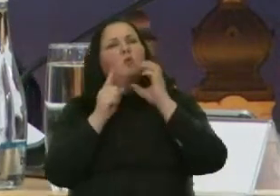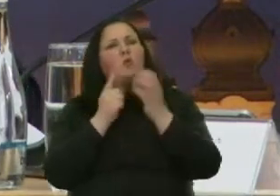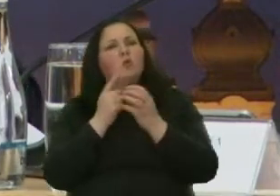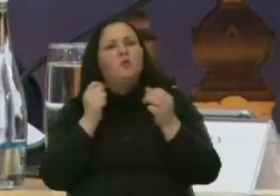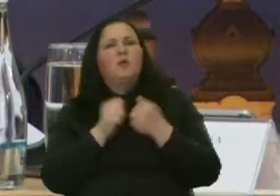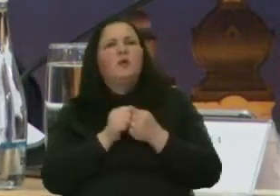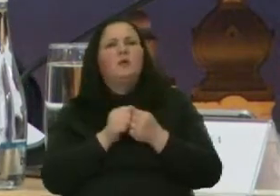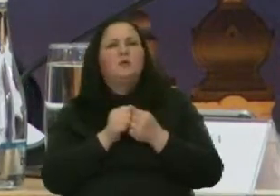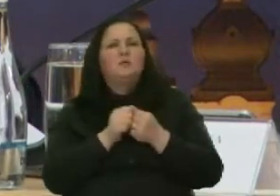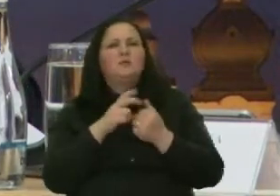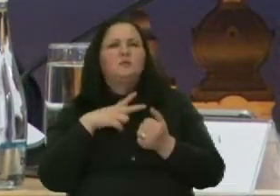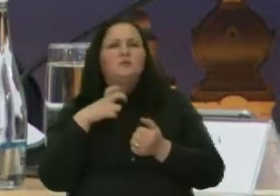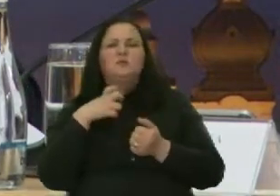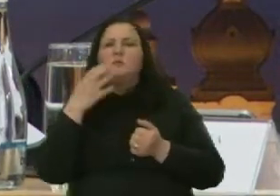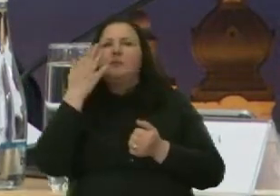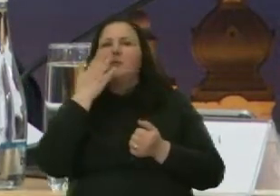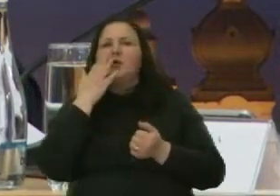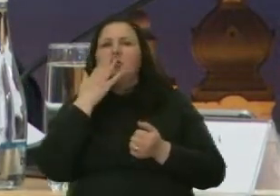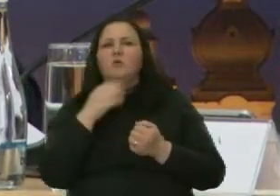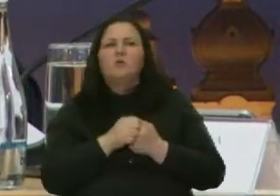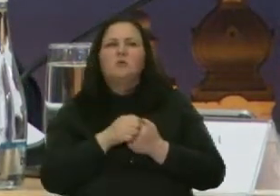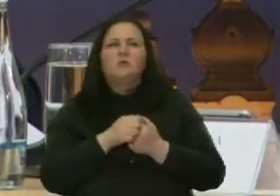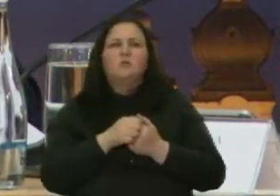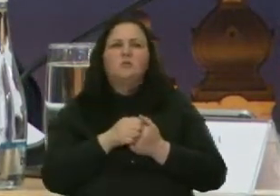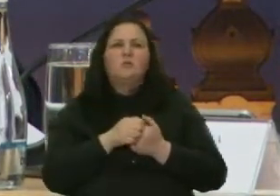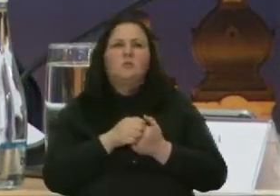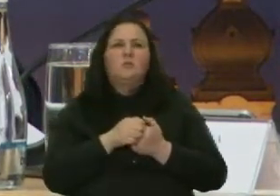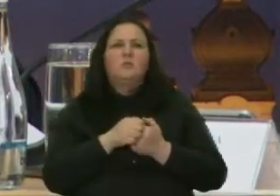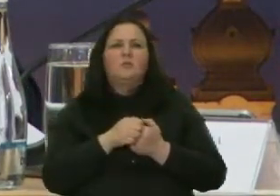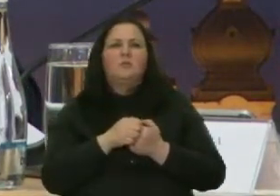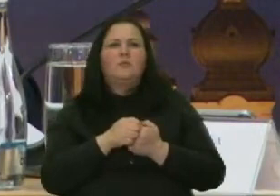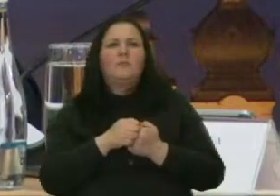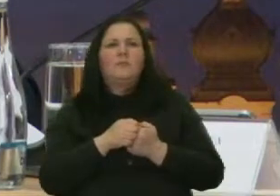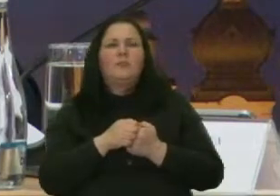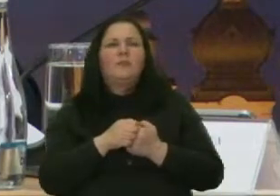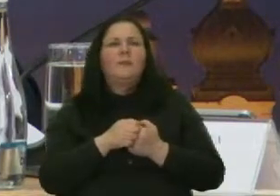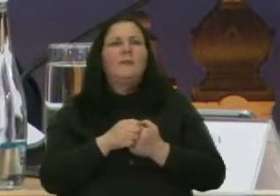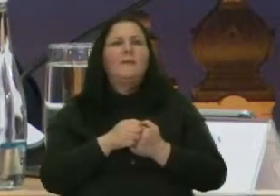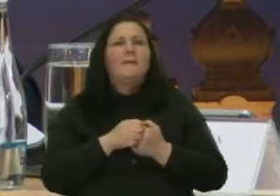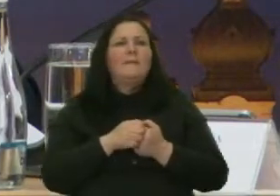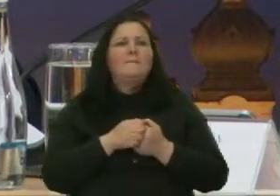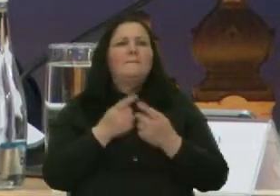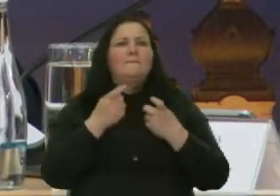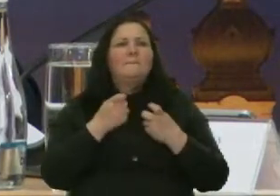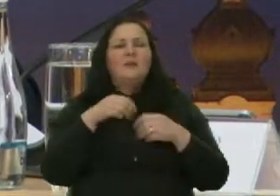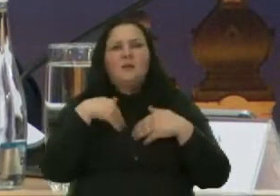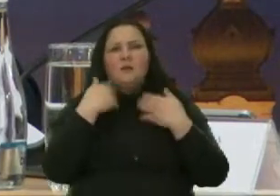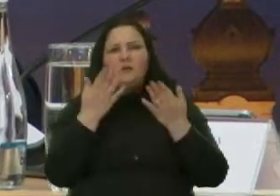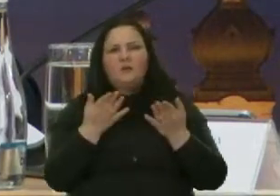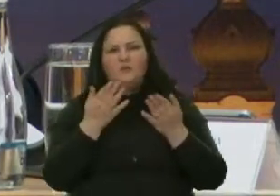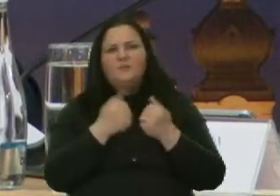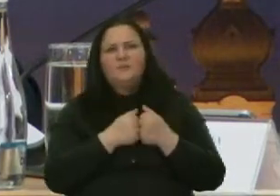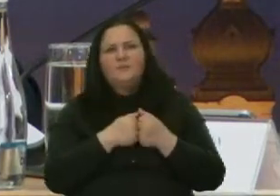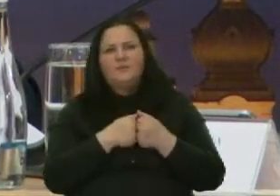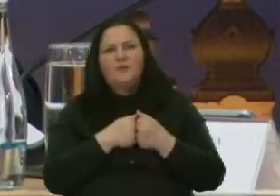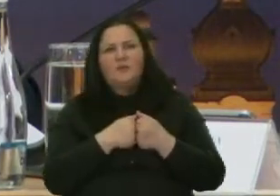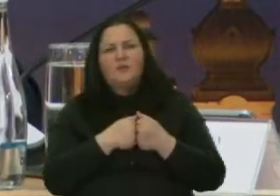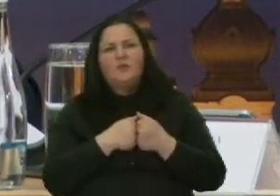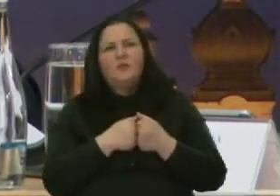potrivit un asemenea domeniu un asemenea proiect se poate implementa prin alocările respective